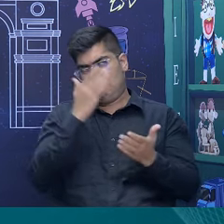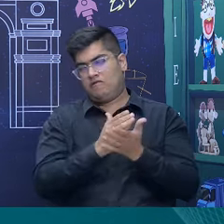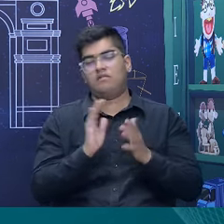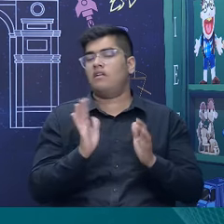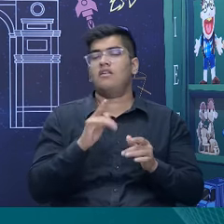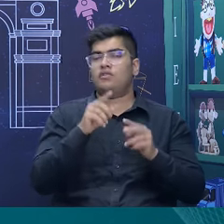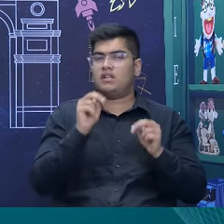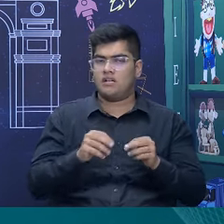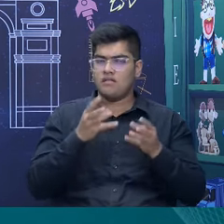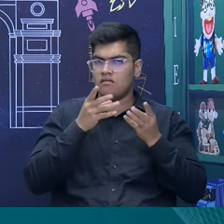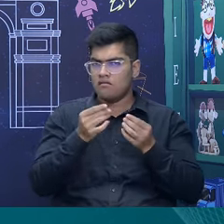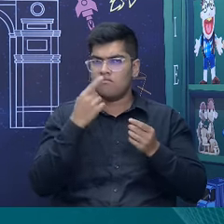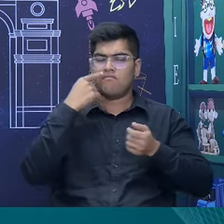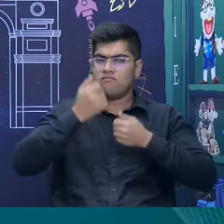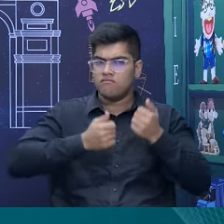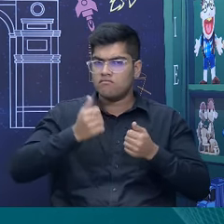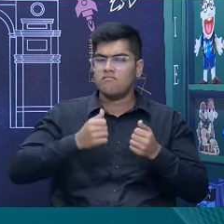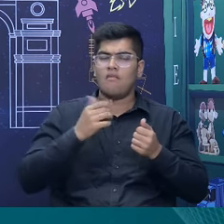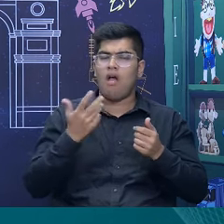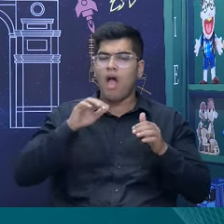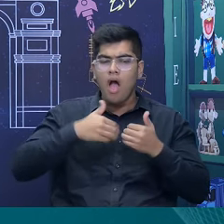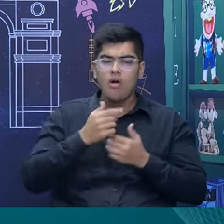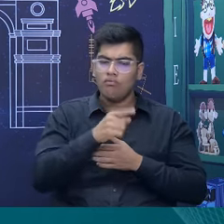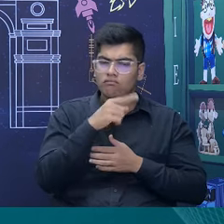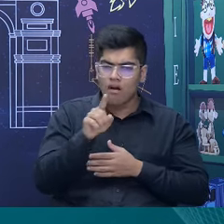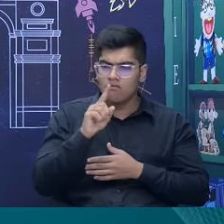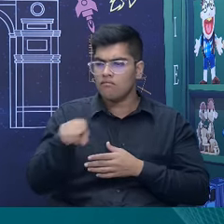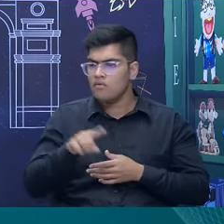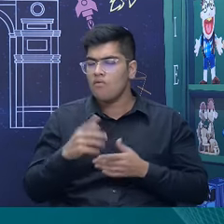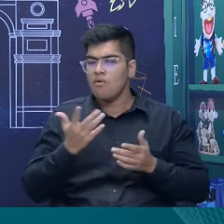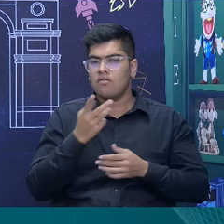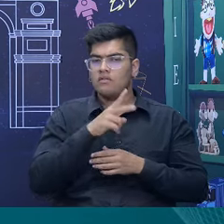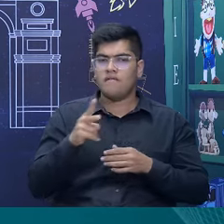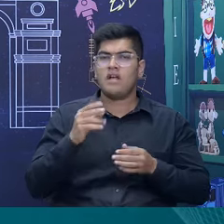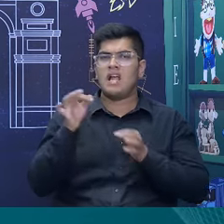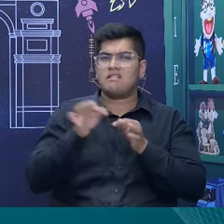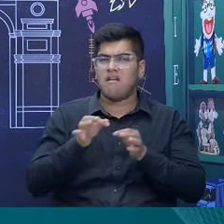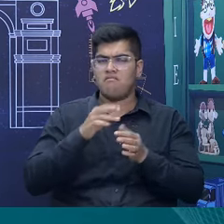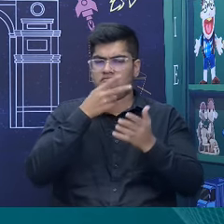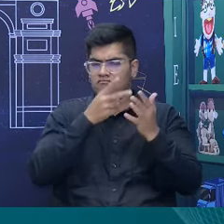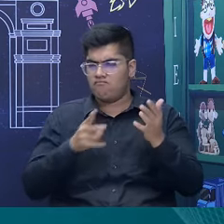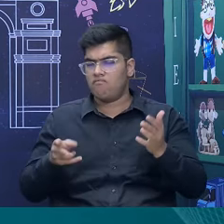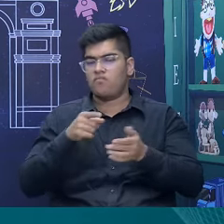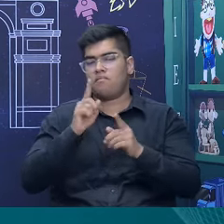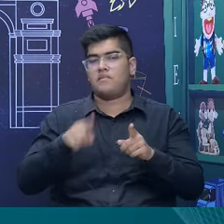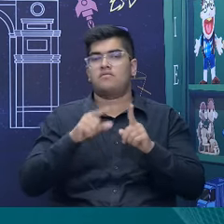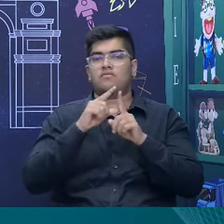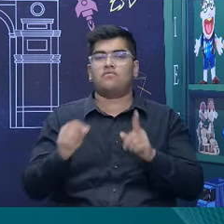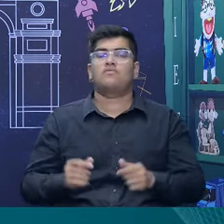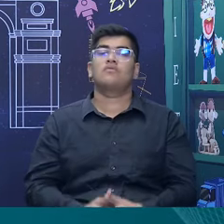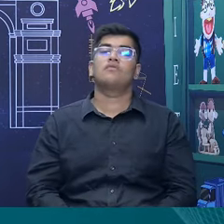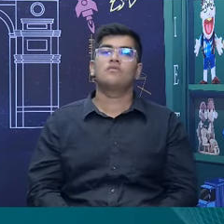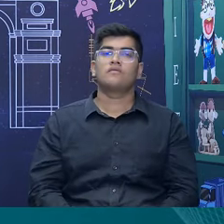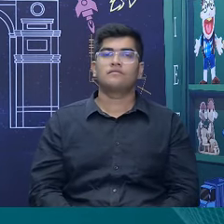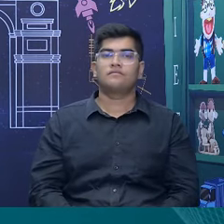हम देखते हैं बनाते हैं कई एग्जांपल्स के साथ जब वो हमारे बनते हैं तब हम उनको एक फार्मूला बोलते हैं देखिए मैम